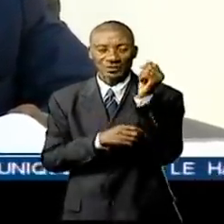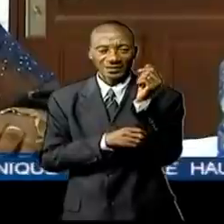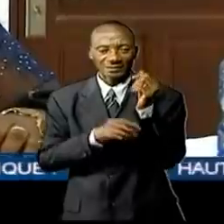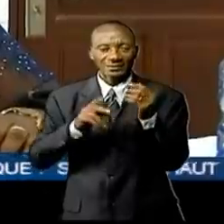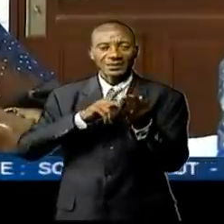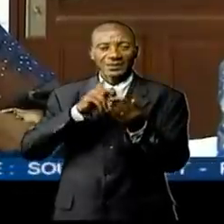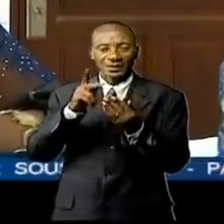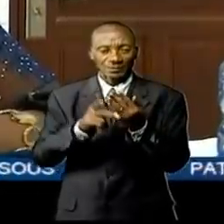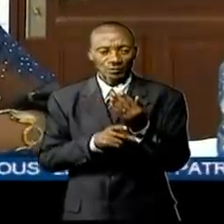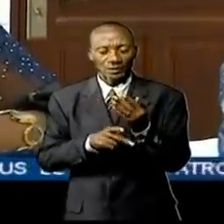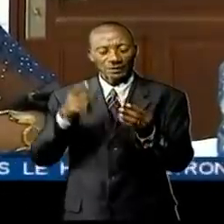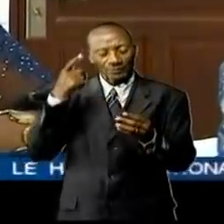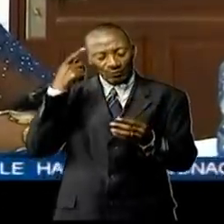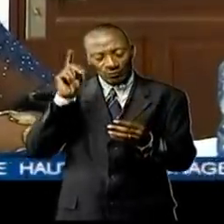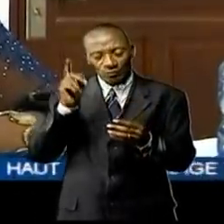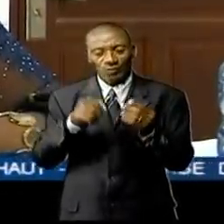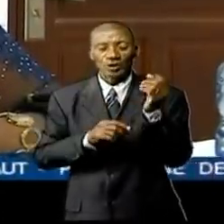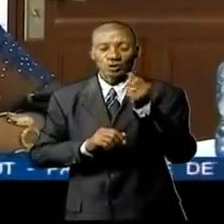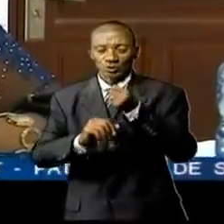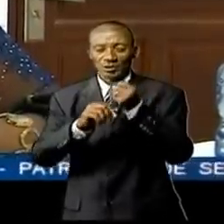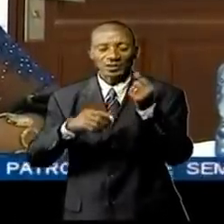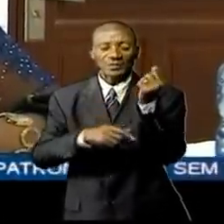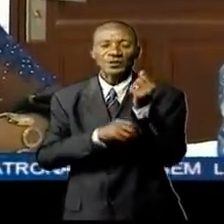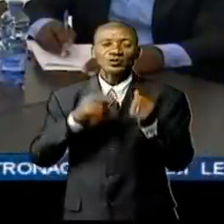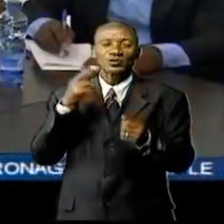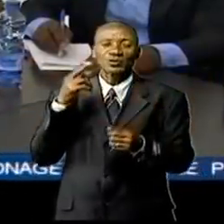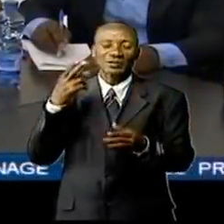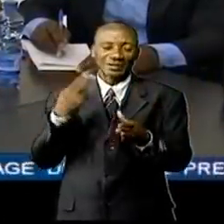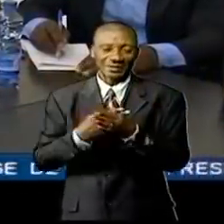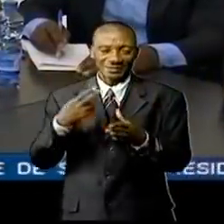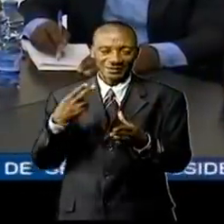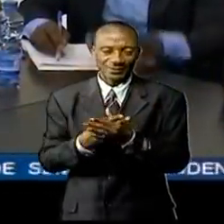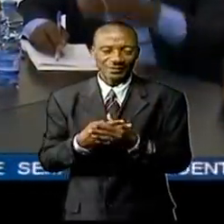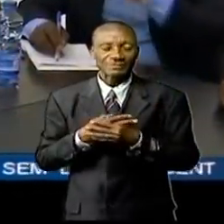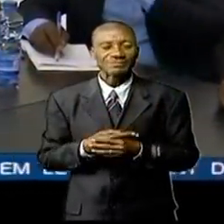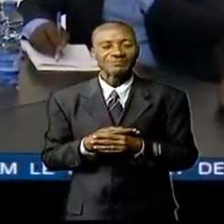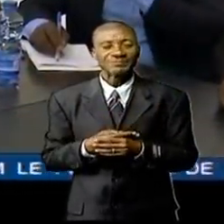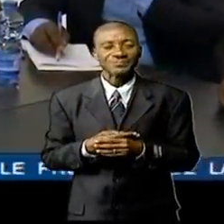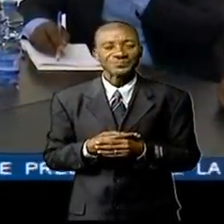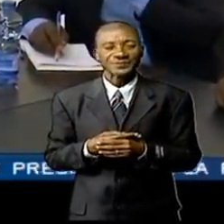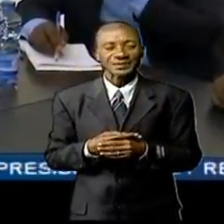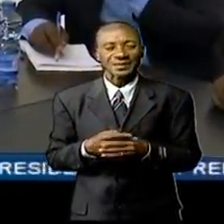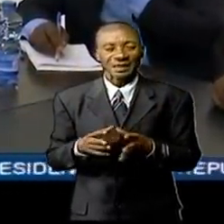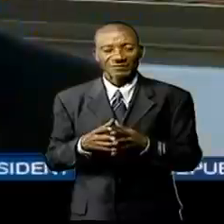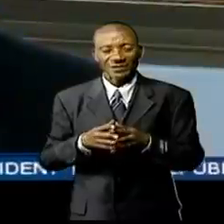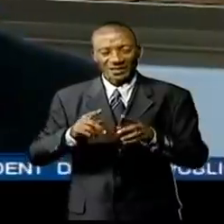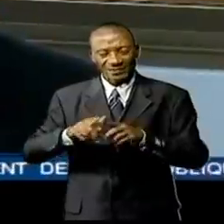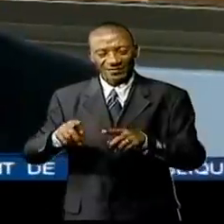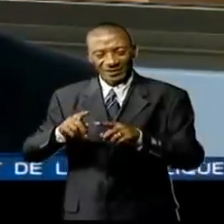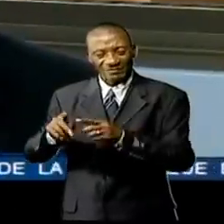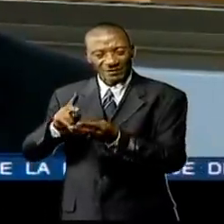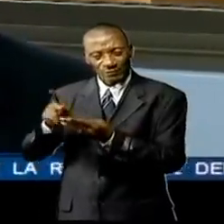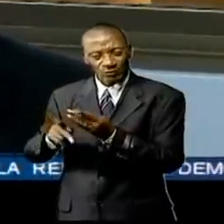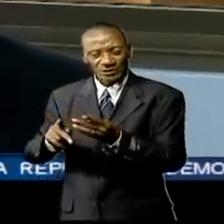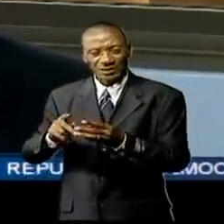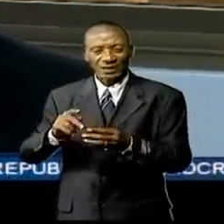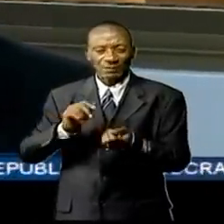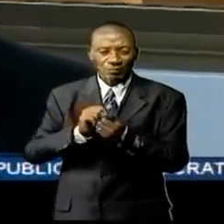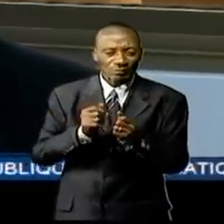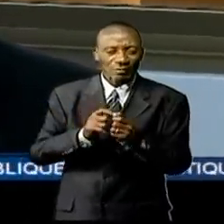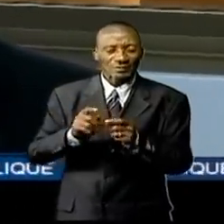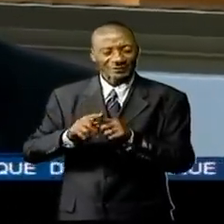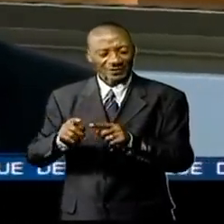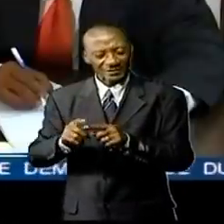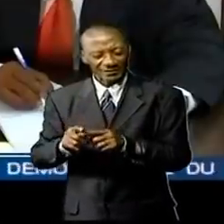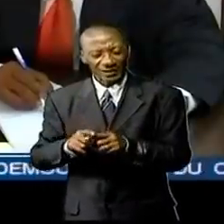faveur des personnes vulnérables. Il est sorti de ces présentations que malgré la différence d'approche et d'appréciation, il y avait néanmoins convergence dans